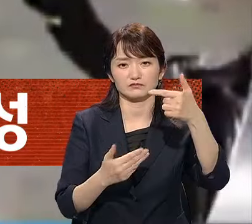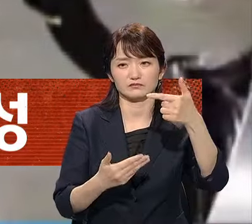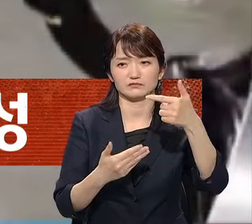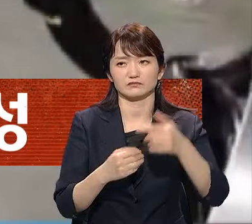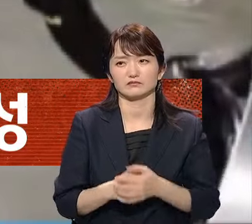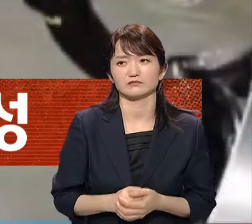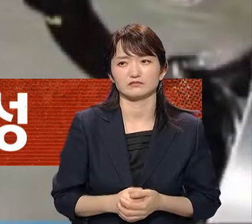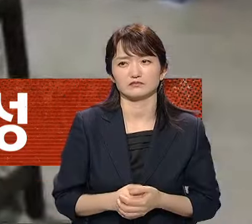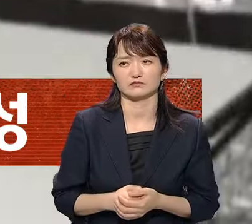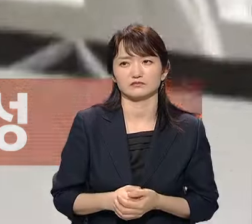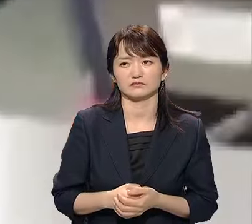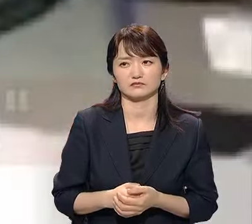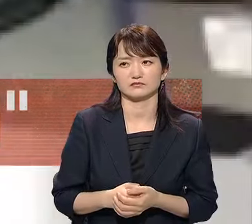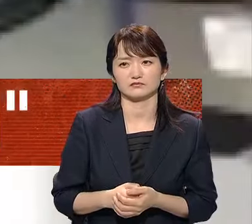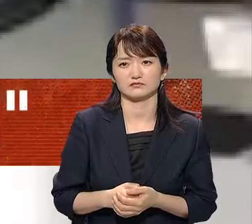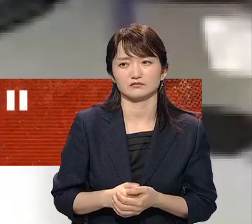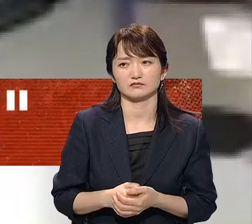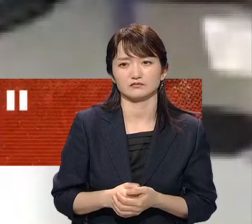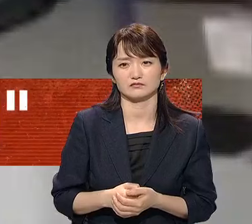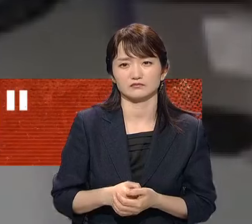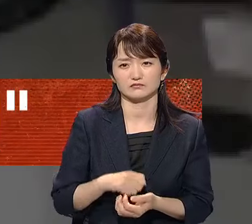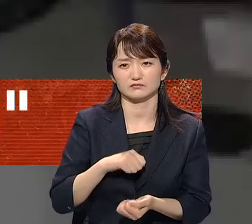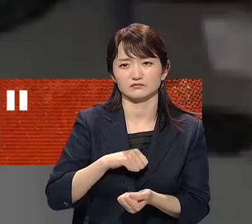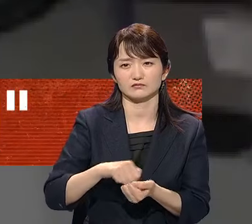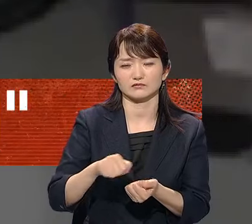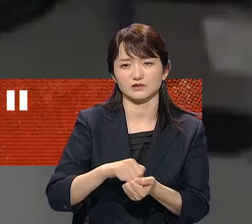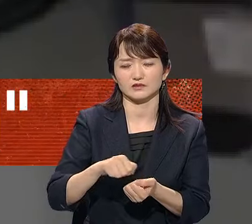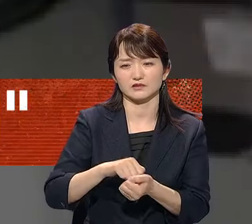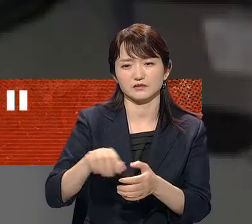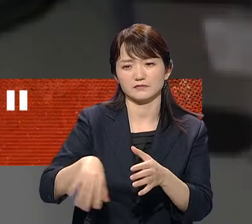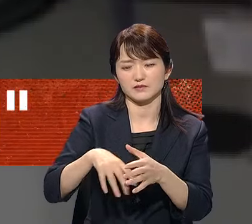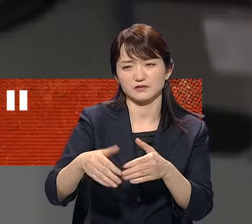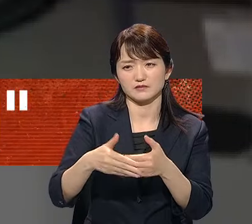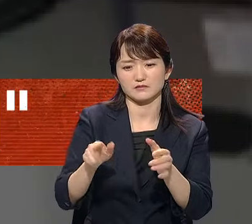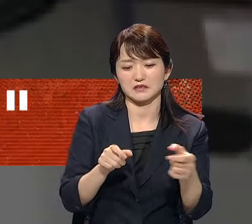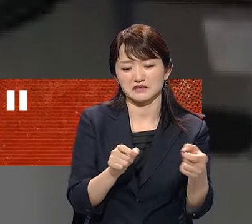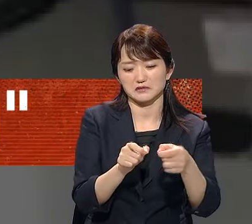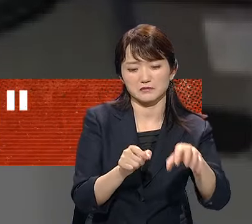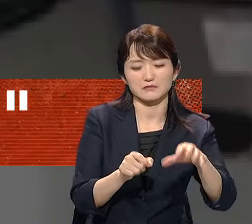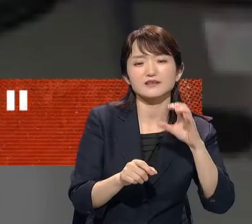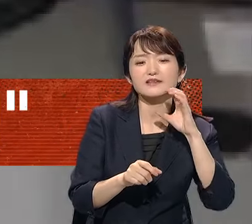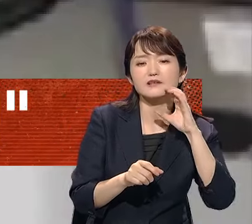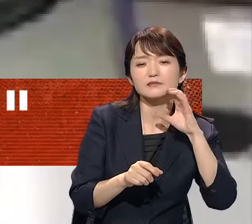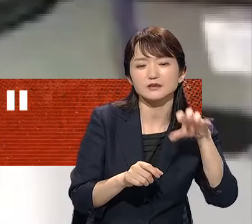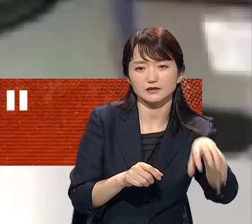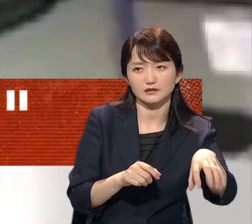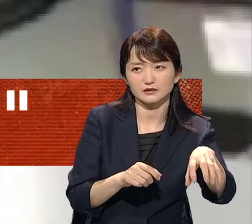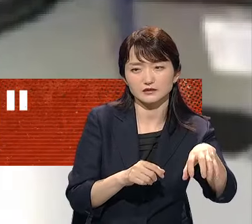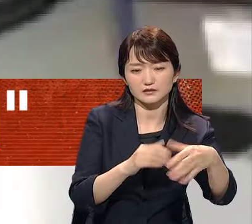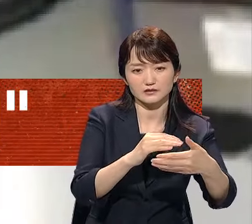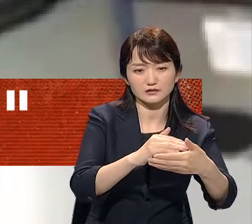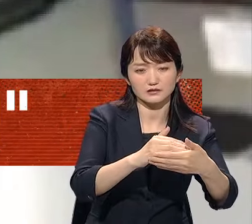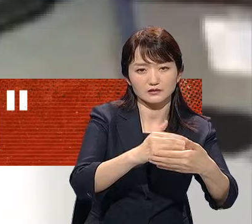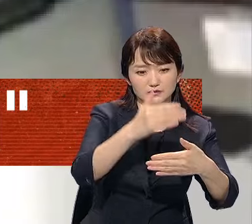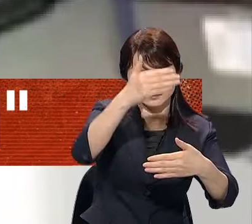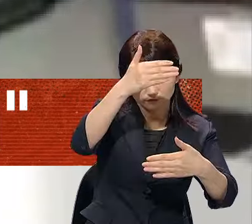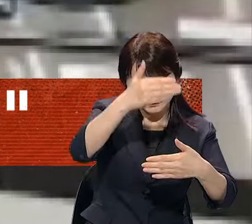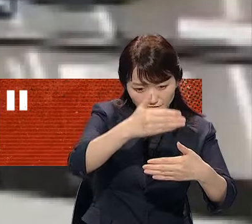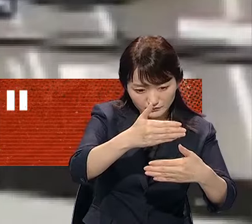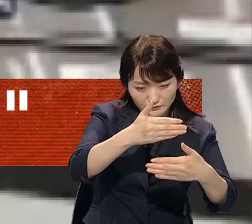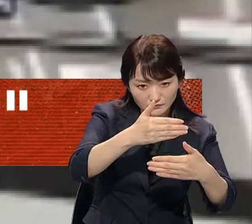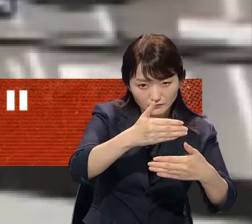저 빨래방 옆에 작은 카페가 하나 있는데 그 안에 블라인드가 쳐져 있는데 글로 침입을 한